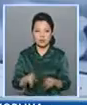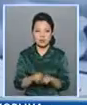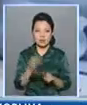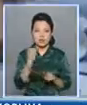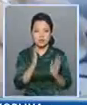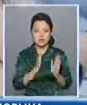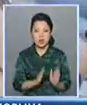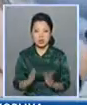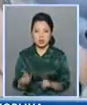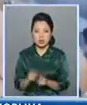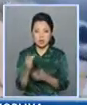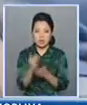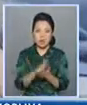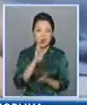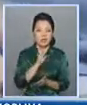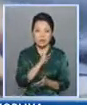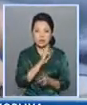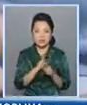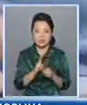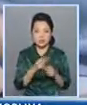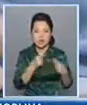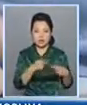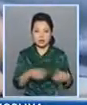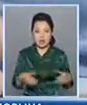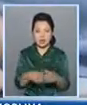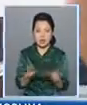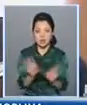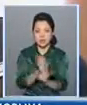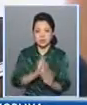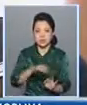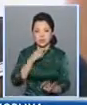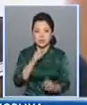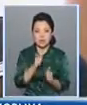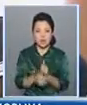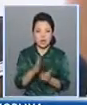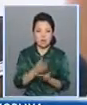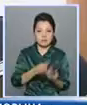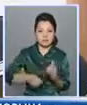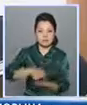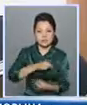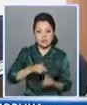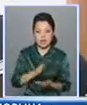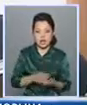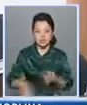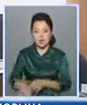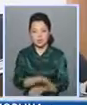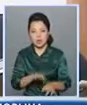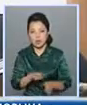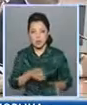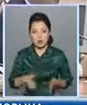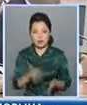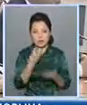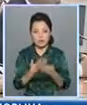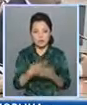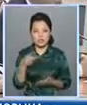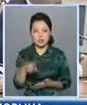тұрақтандыру бағдарламасы, әйелдер кәсіпкерлігіне арналған бағдарламалар үздіксіз жүзеге асуда. Ал бизнестің жол картасы 2020 бағдарламасы